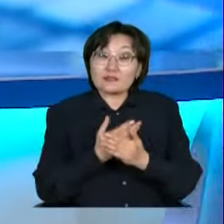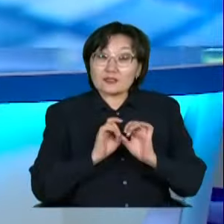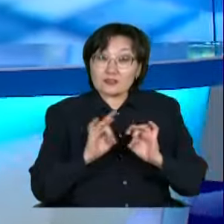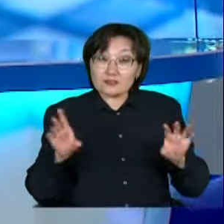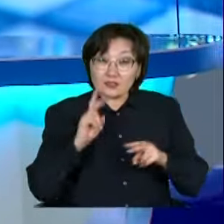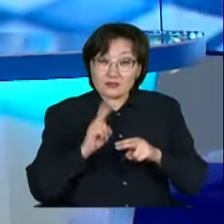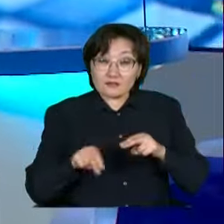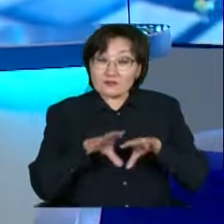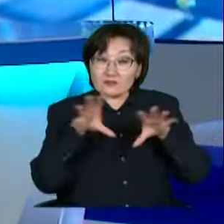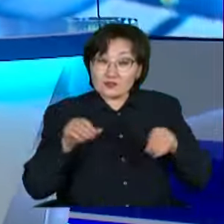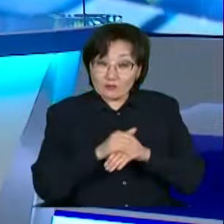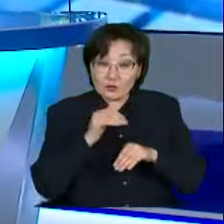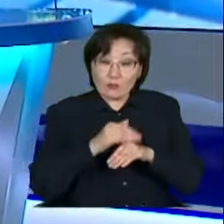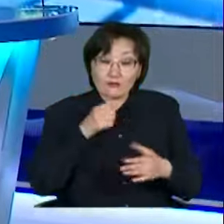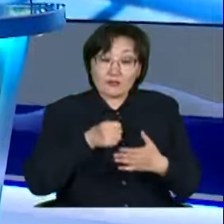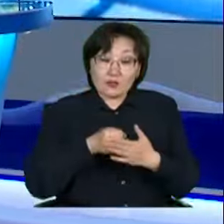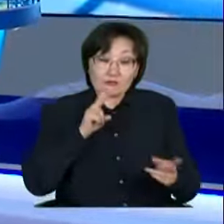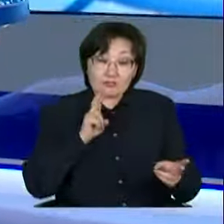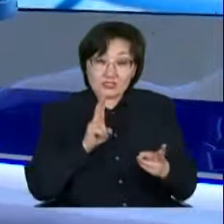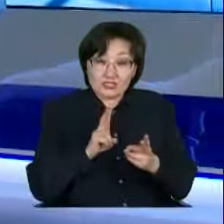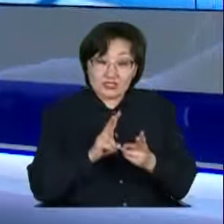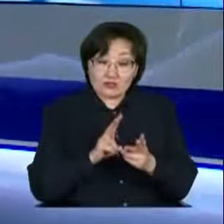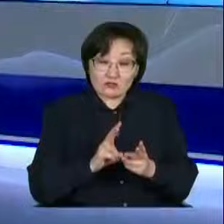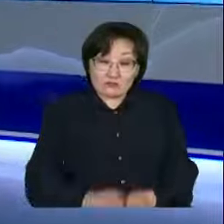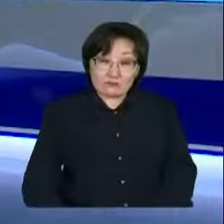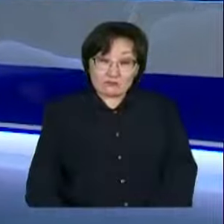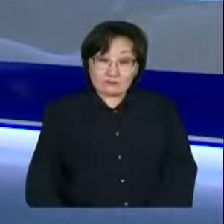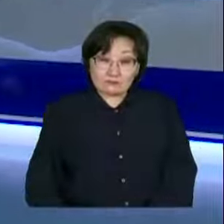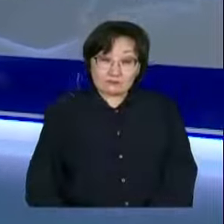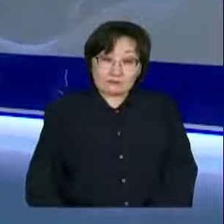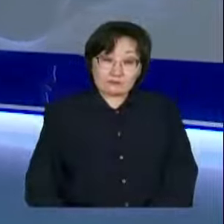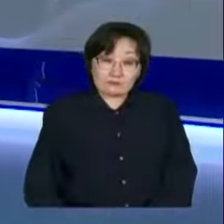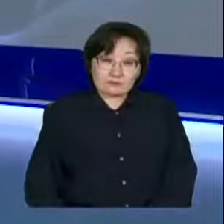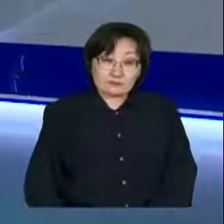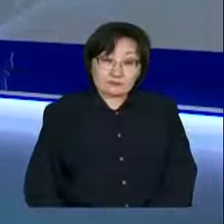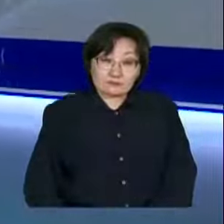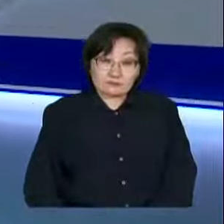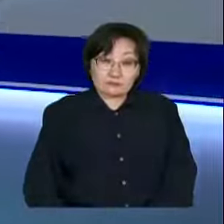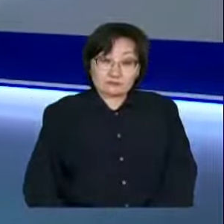часу. Более подробно о событиях дня смотрите в итоговом выпуске новостей в 19:30. Оставайтесь с нами.